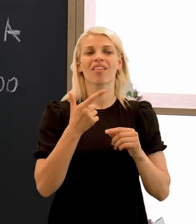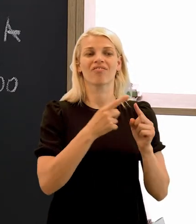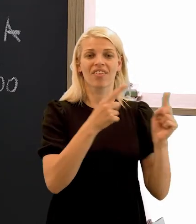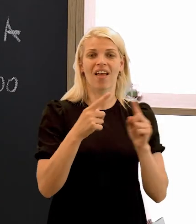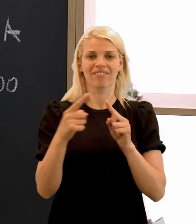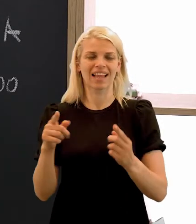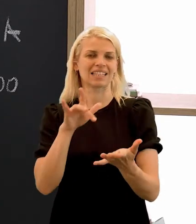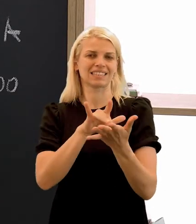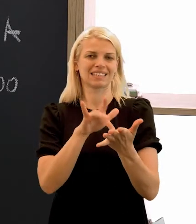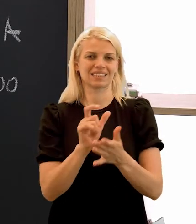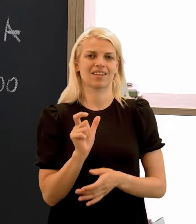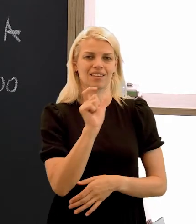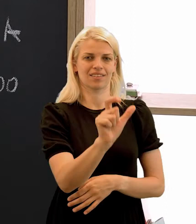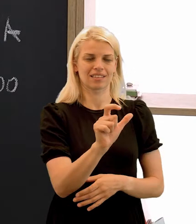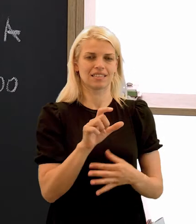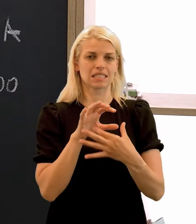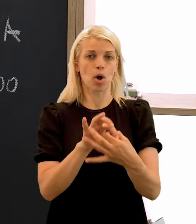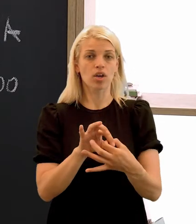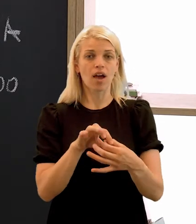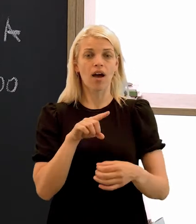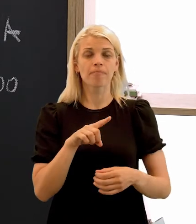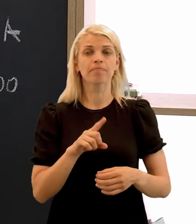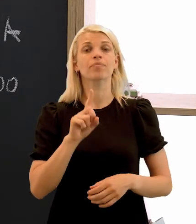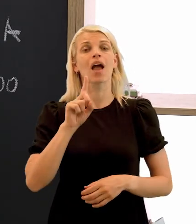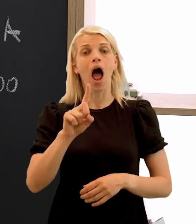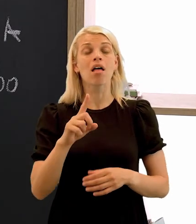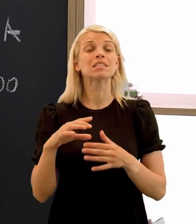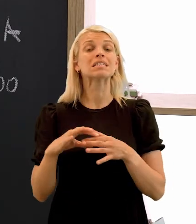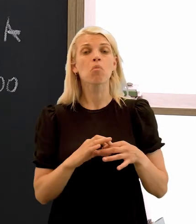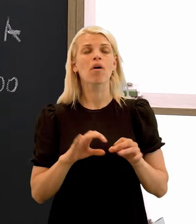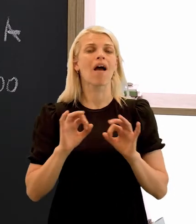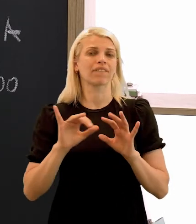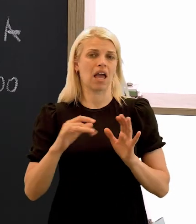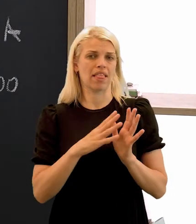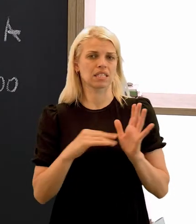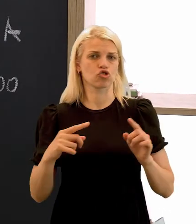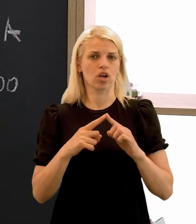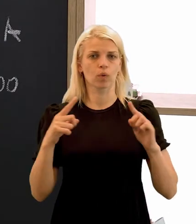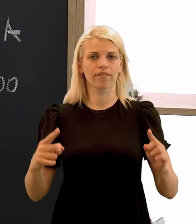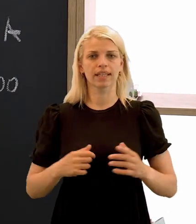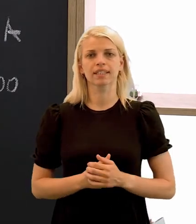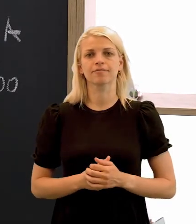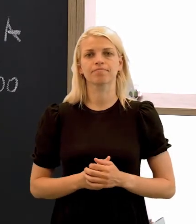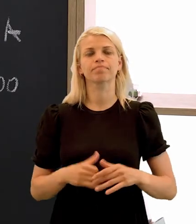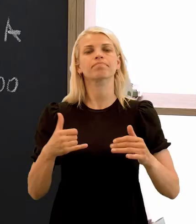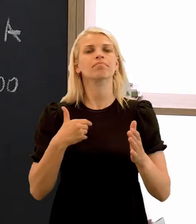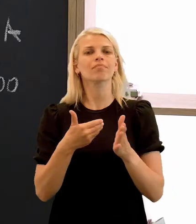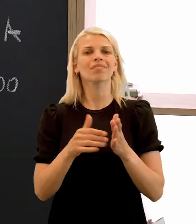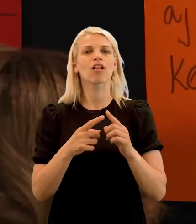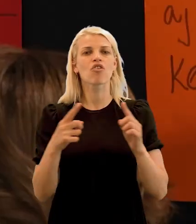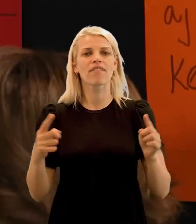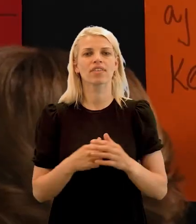vety, tak v tom prípade je väčšinou v strede. Ale spojka môže byť aj na začiatku vety. Poďme na ďalšiu